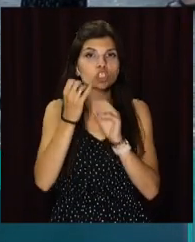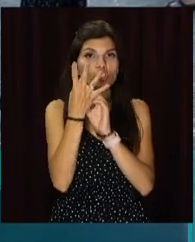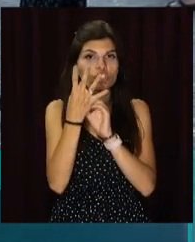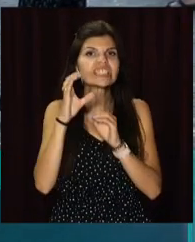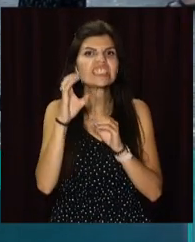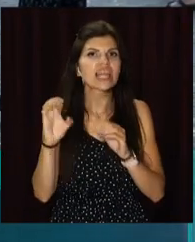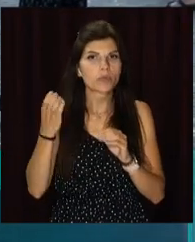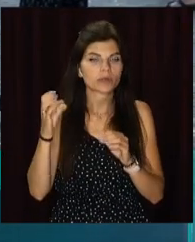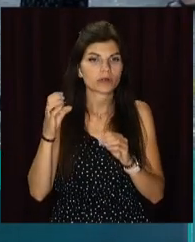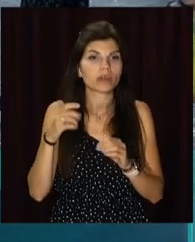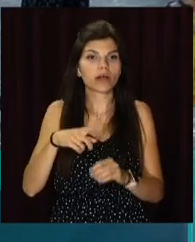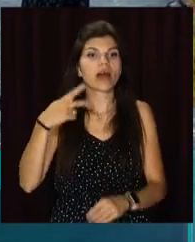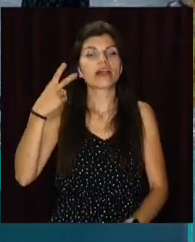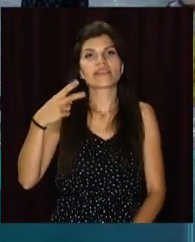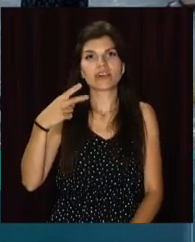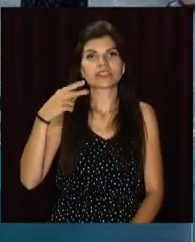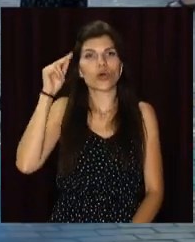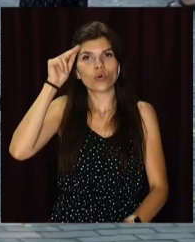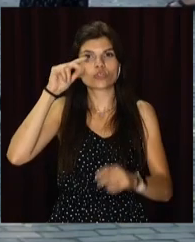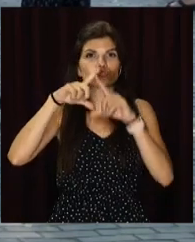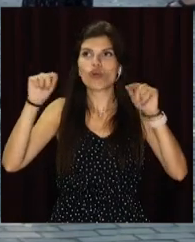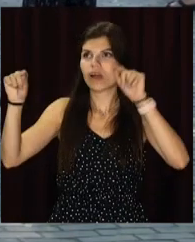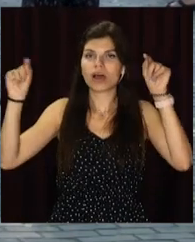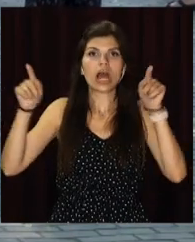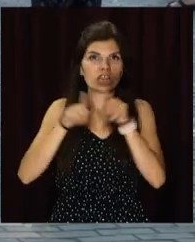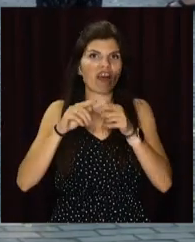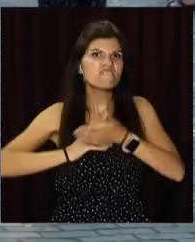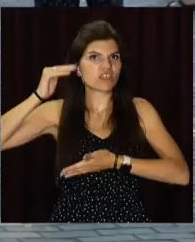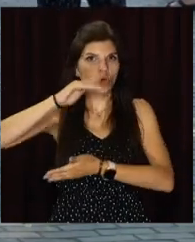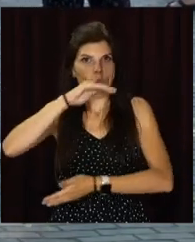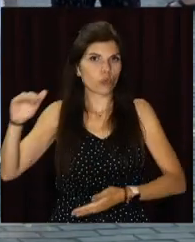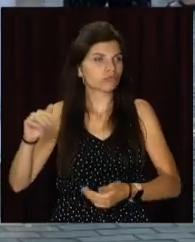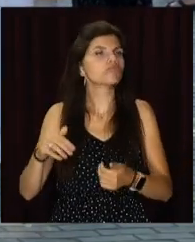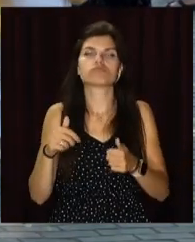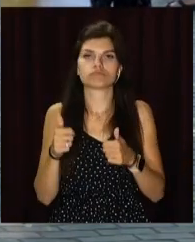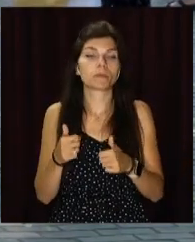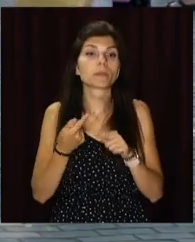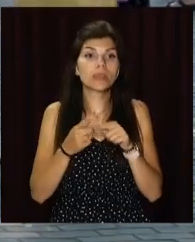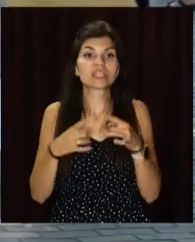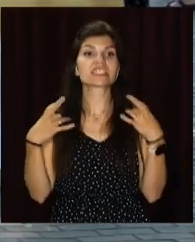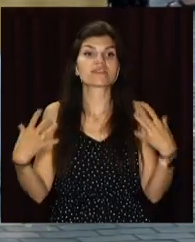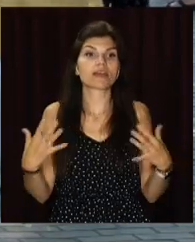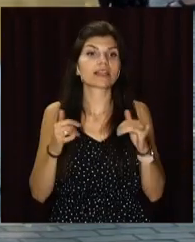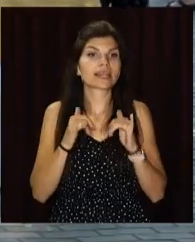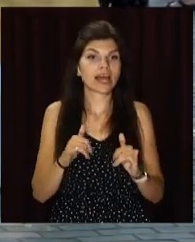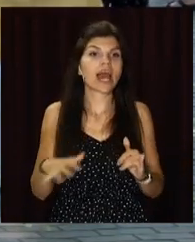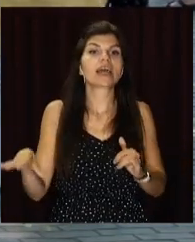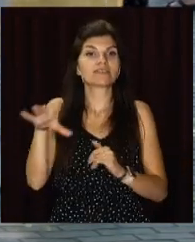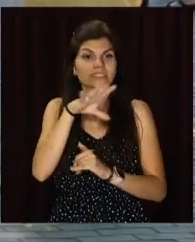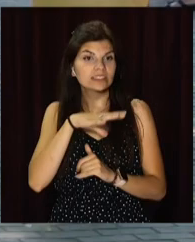14 срібних, 20 навчальних закладів підготували дітей на такому високому рівні. Це свято для